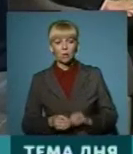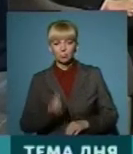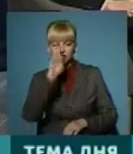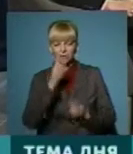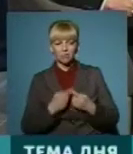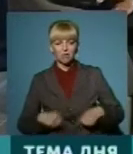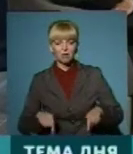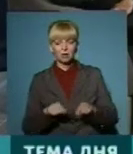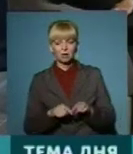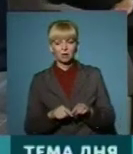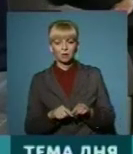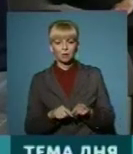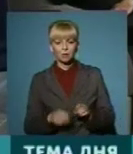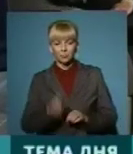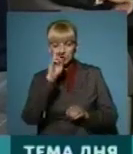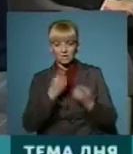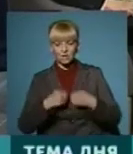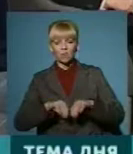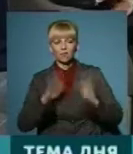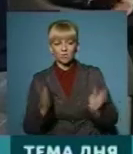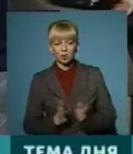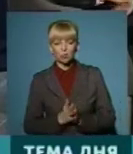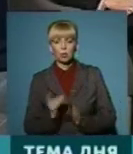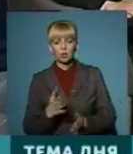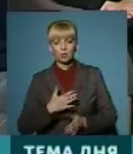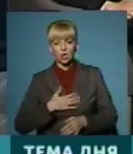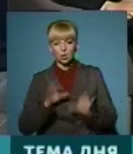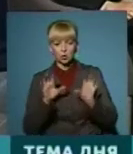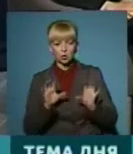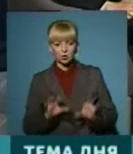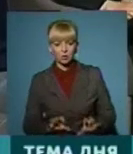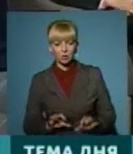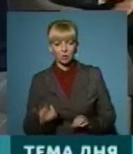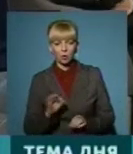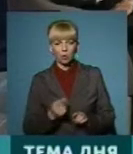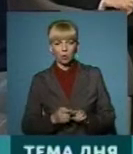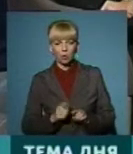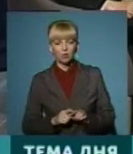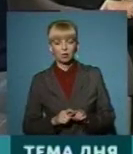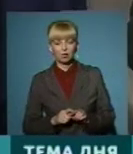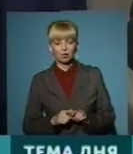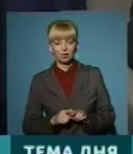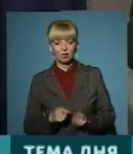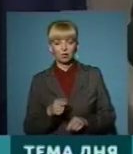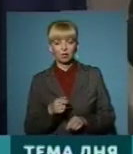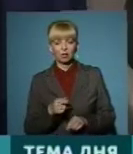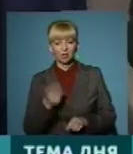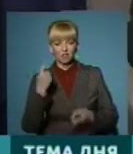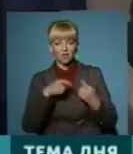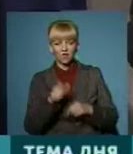і держави в цілому, і наших, значить, законотворців, творців, скажімо так, і